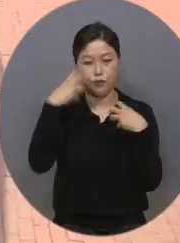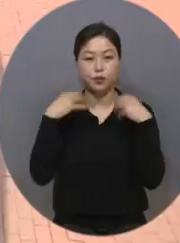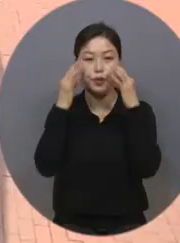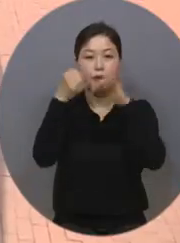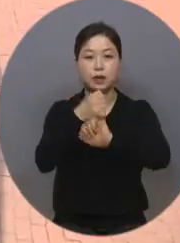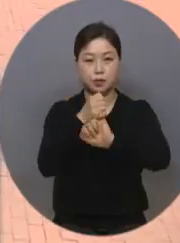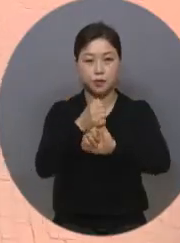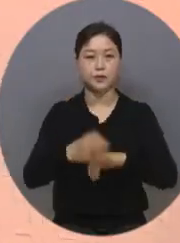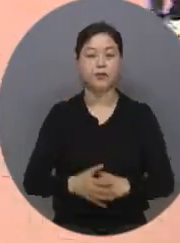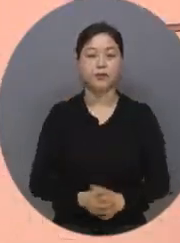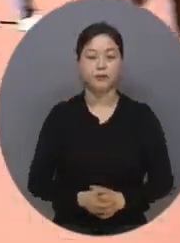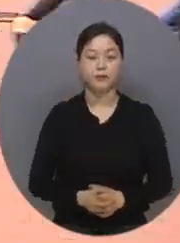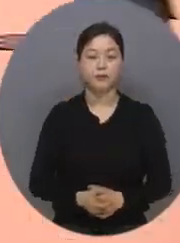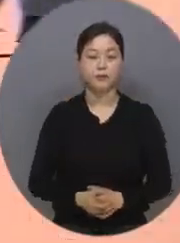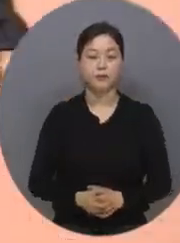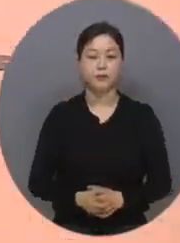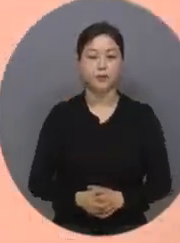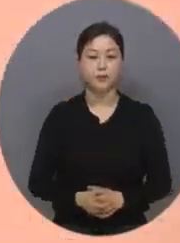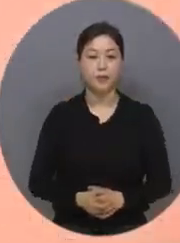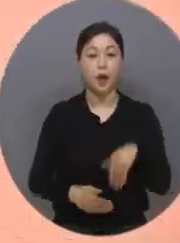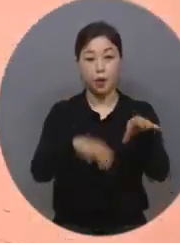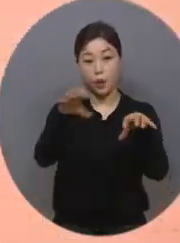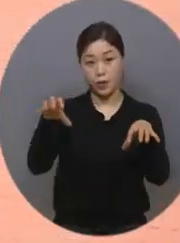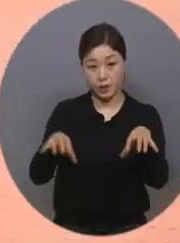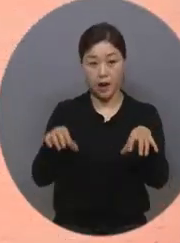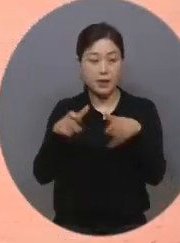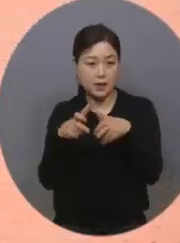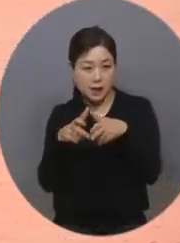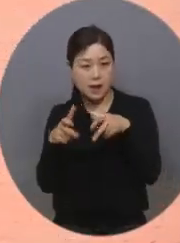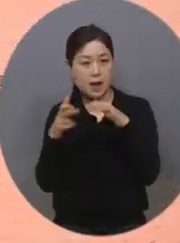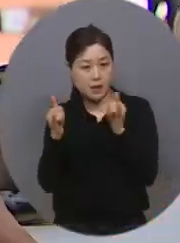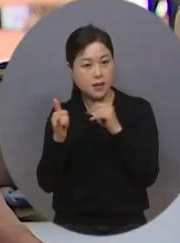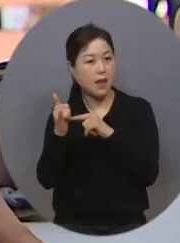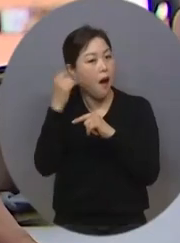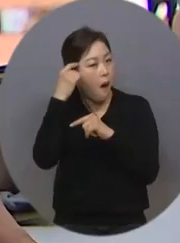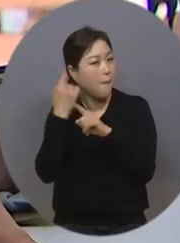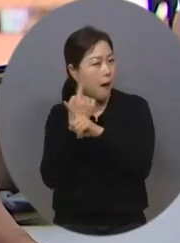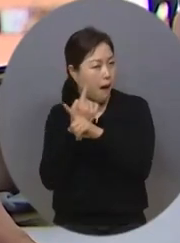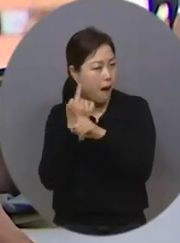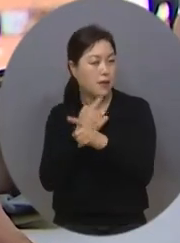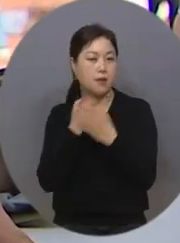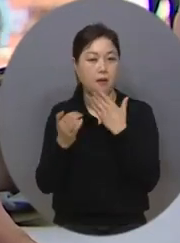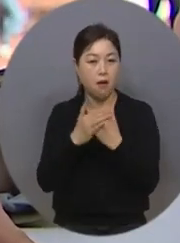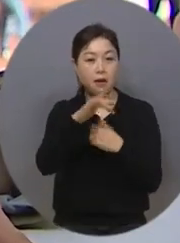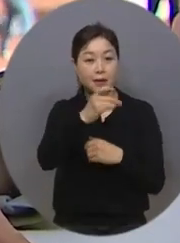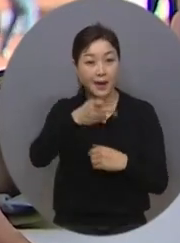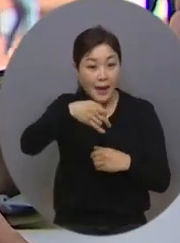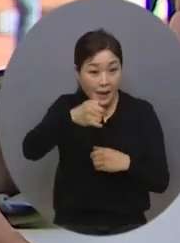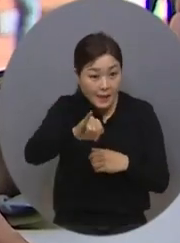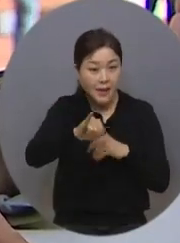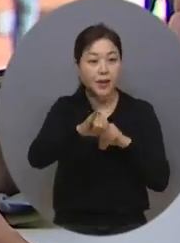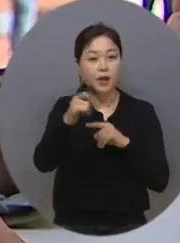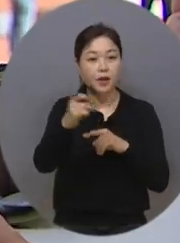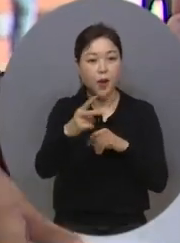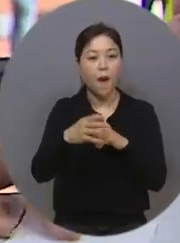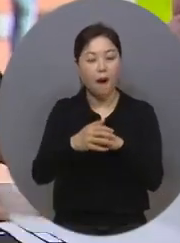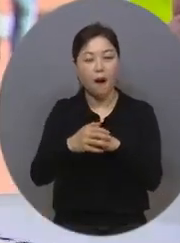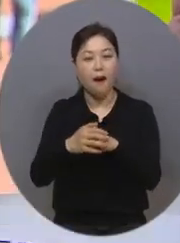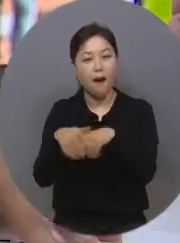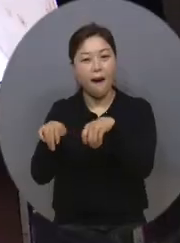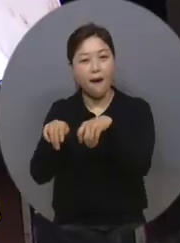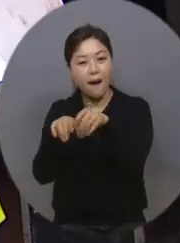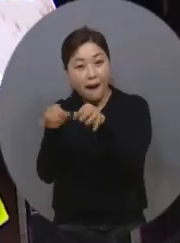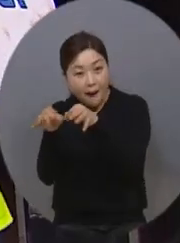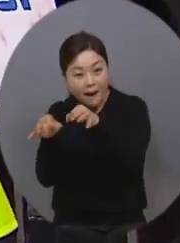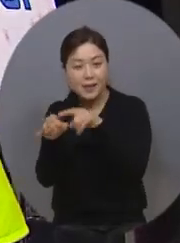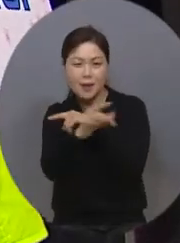노력하겠습니다. 한편 이날 현장에서는 장애인식 개선 체험, 클레이 작품 만들기와 플리마켓 등 자폐성